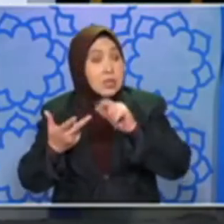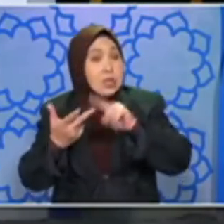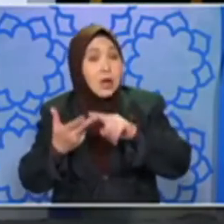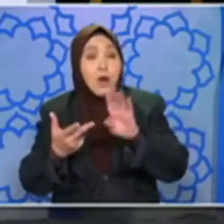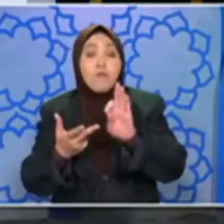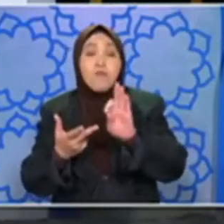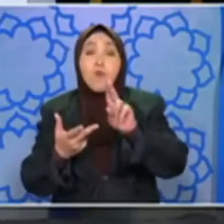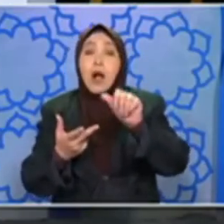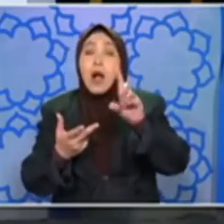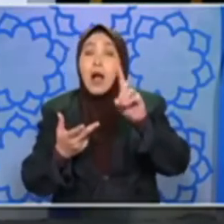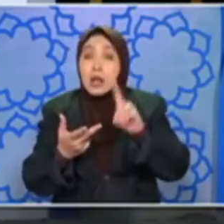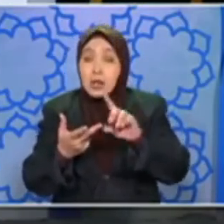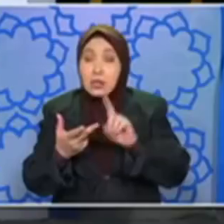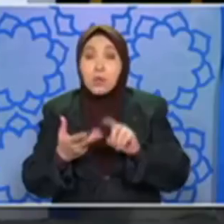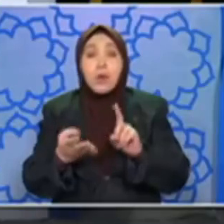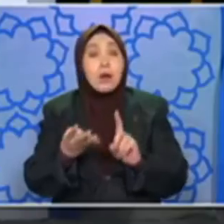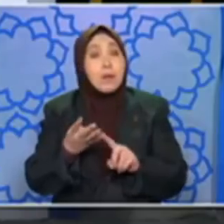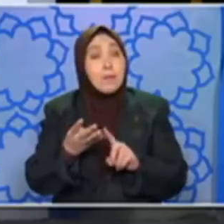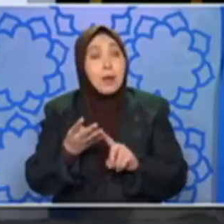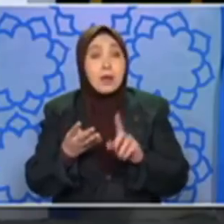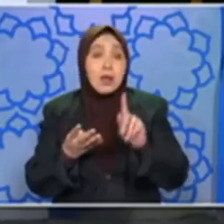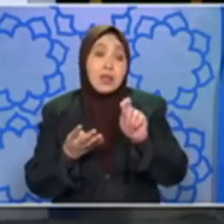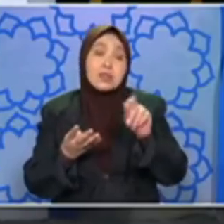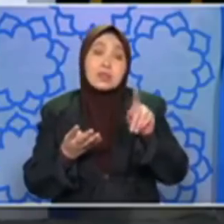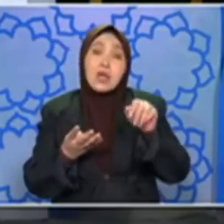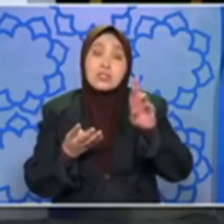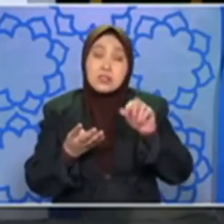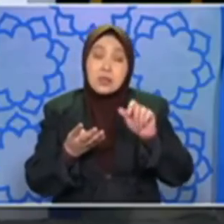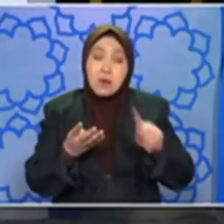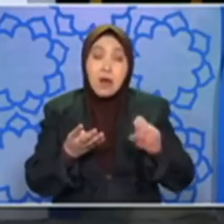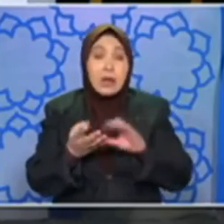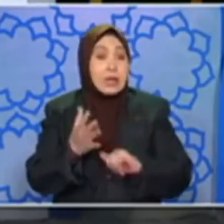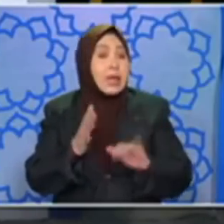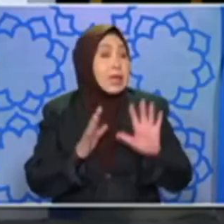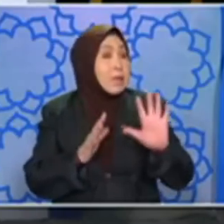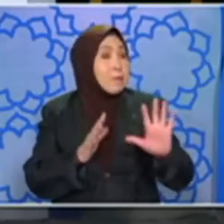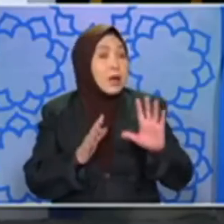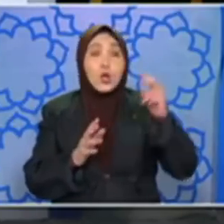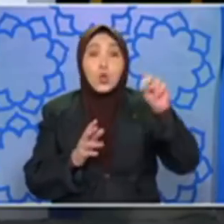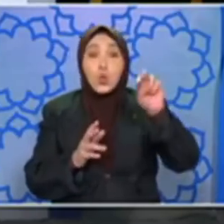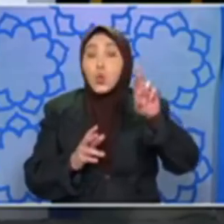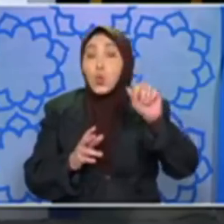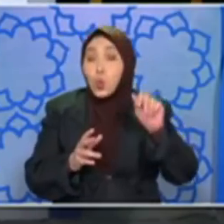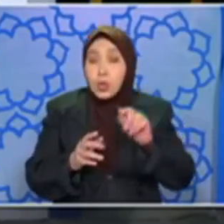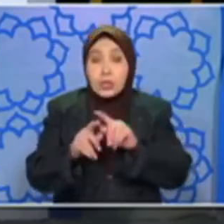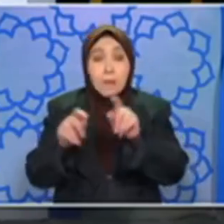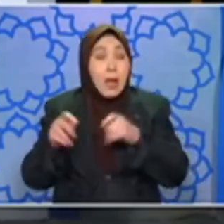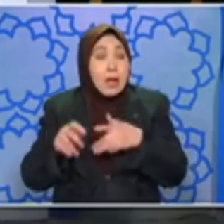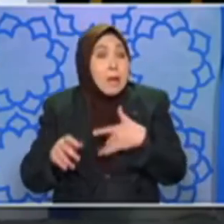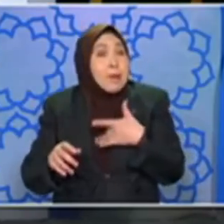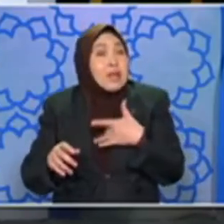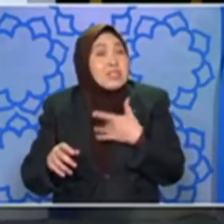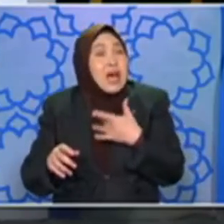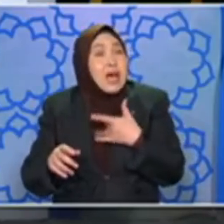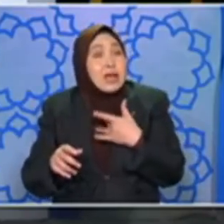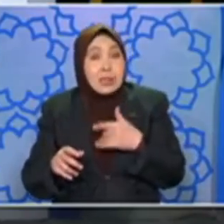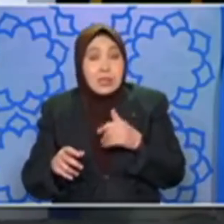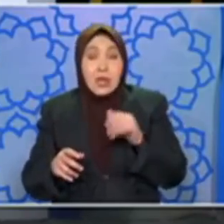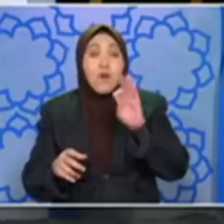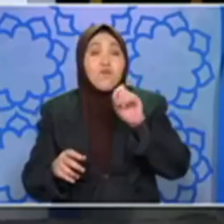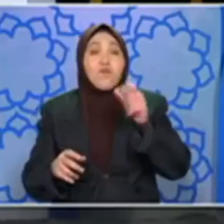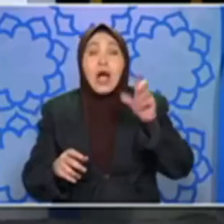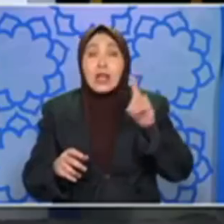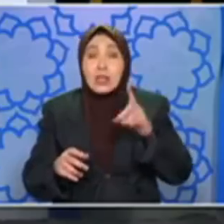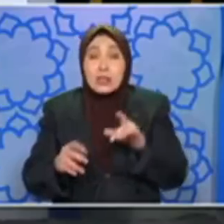fuad. Keempat adalah basirah dan juga lub yang kelima. Jadi fuad ini adalah tempat perasaan. Tempat perasaan